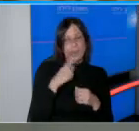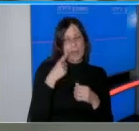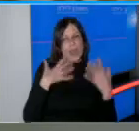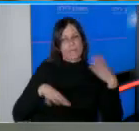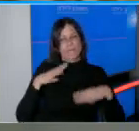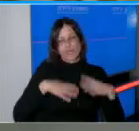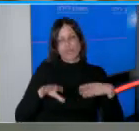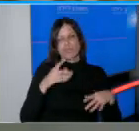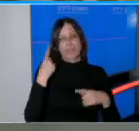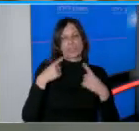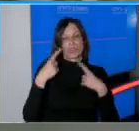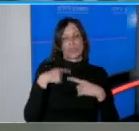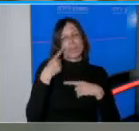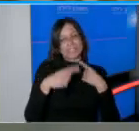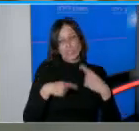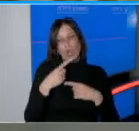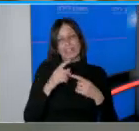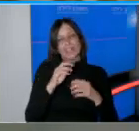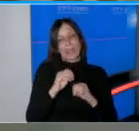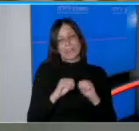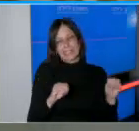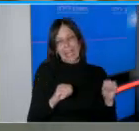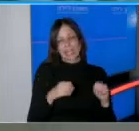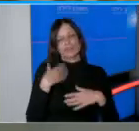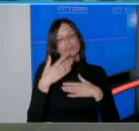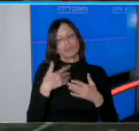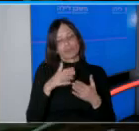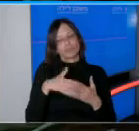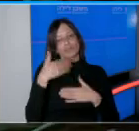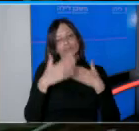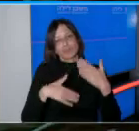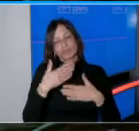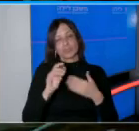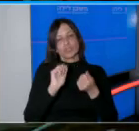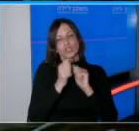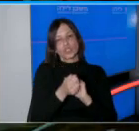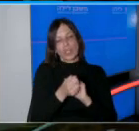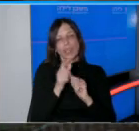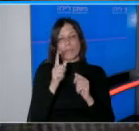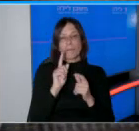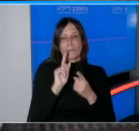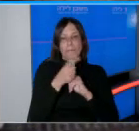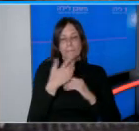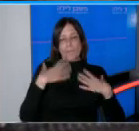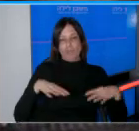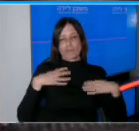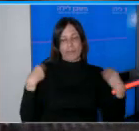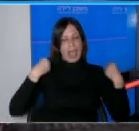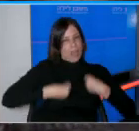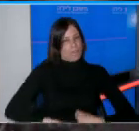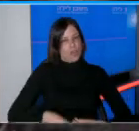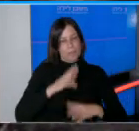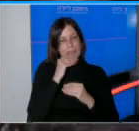המסורתי, המזרחי, ובמשך השנים זה משתנה, פתאום הם הופכים ללבוש חליפות, והם עוברים לדבר צרפתית,